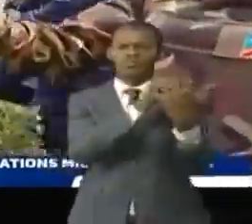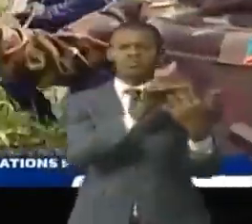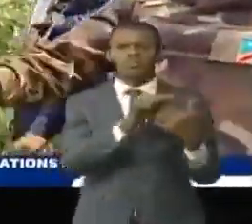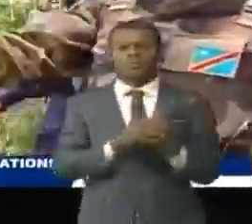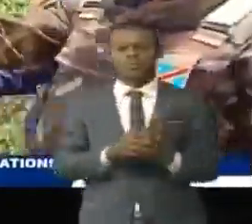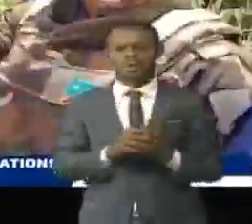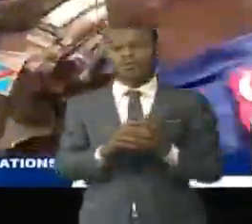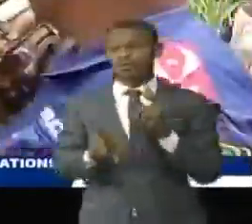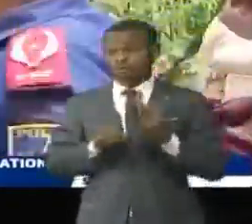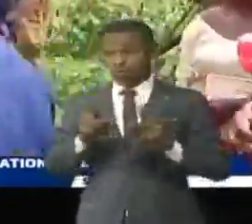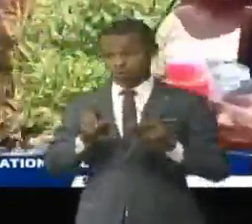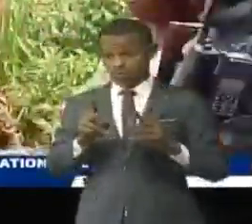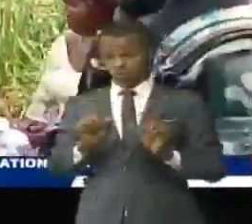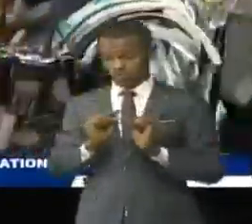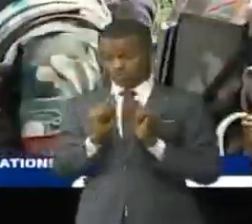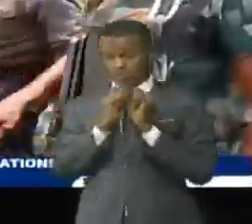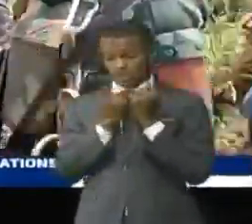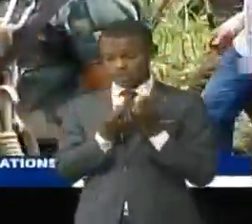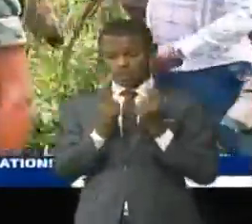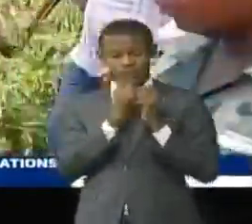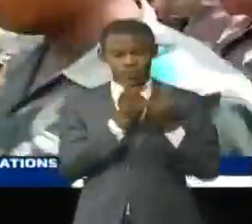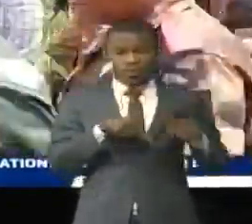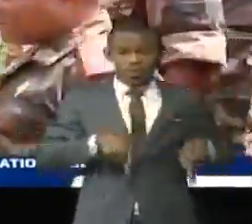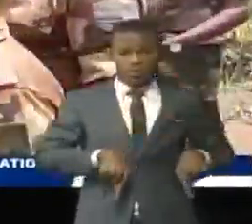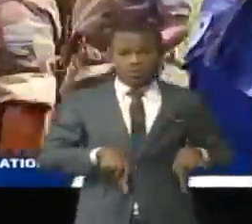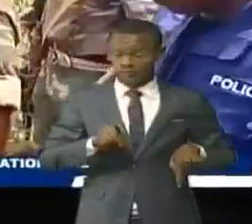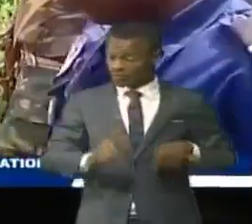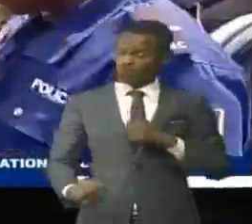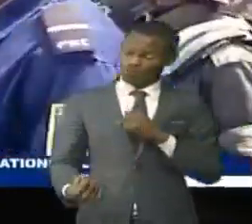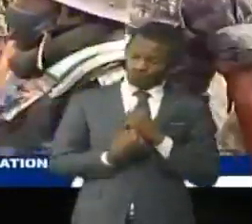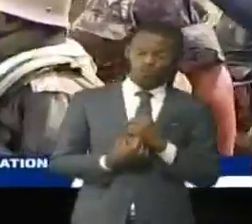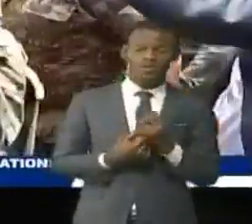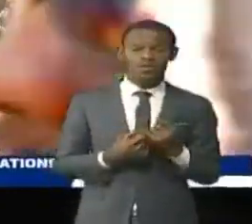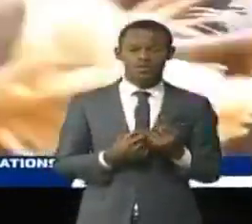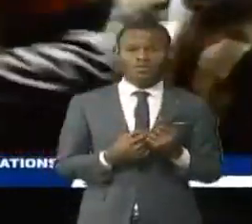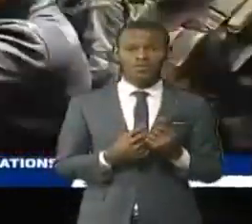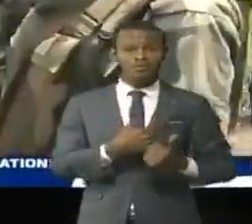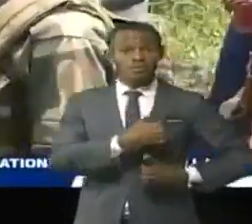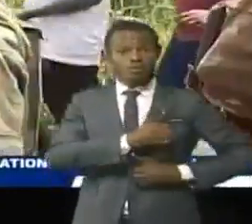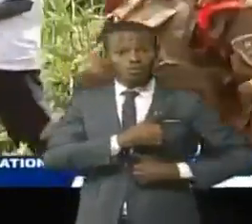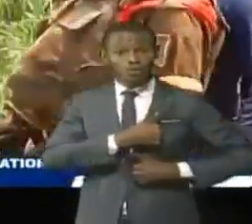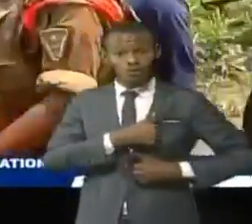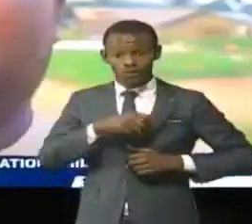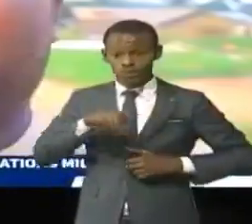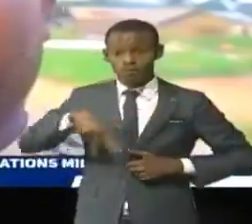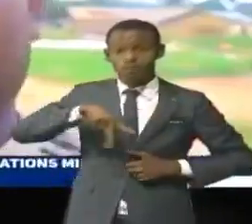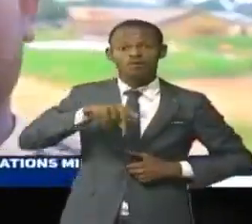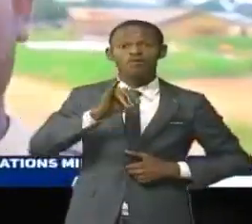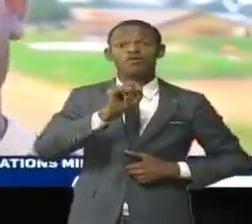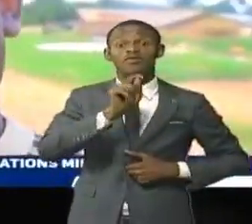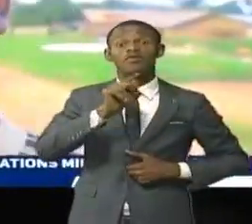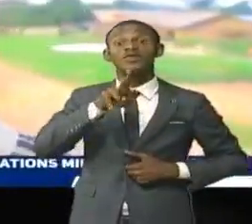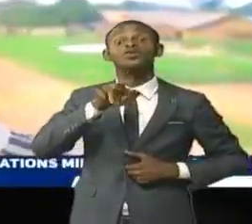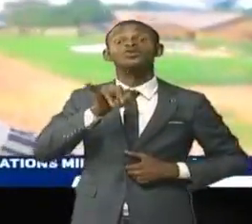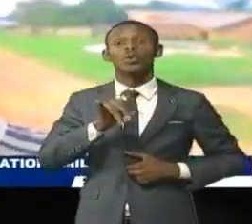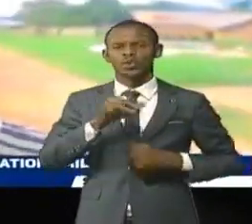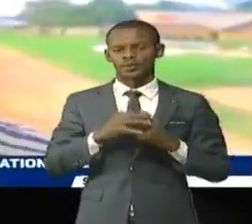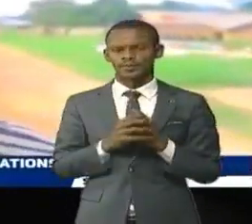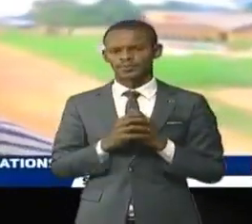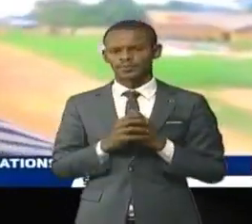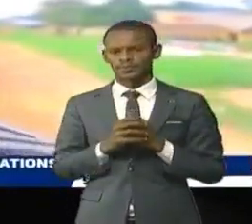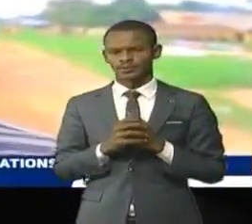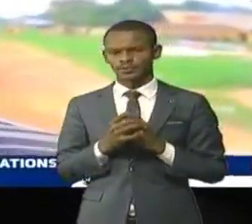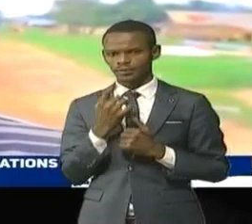qui tient à restaurer définitivement la paix dans cette partie de la province. Mina a remercié ça, a un message